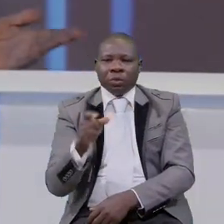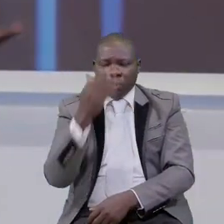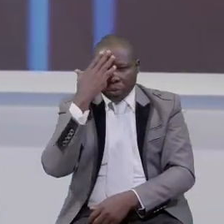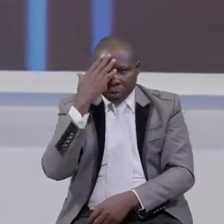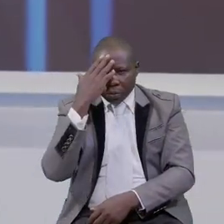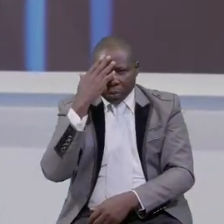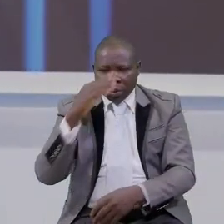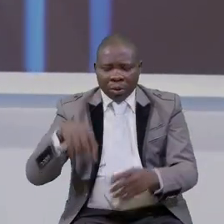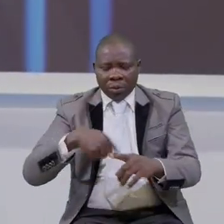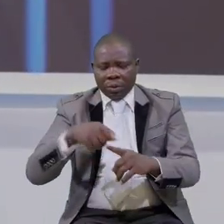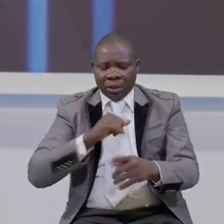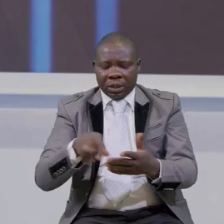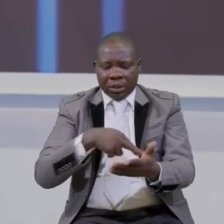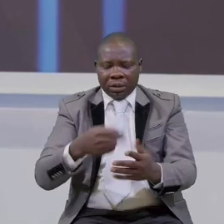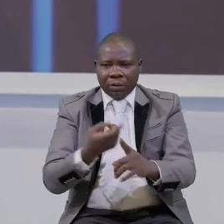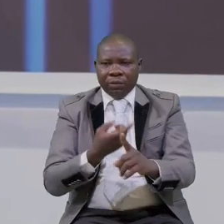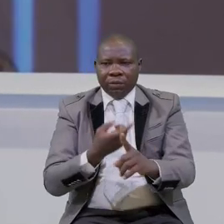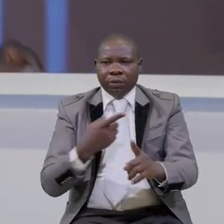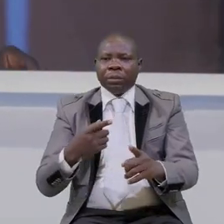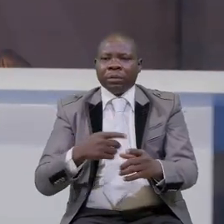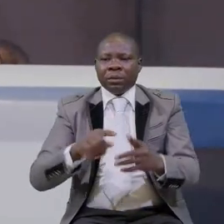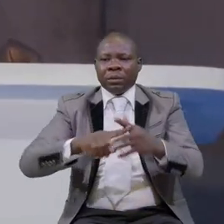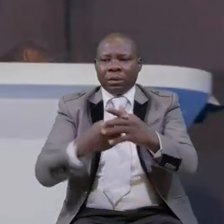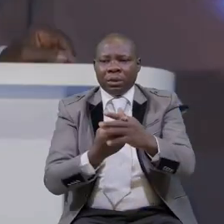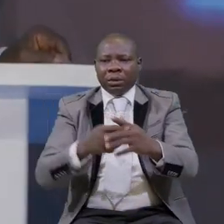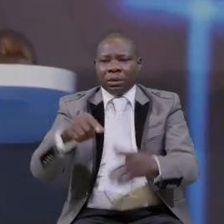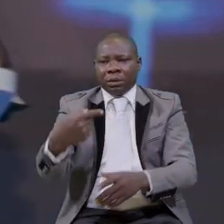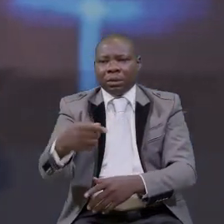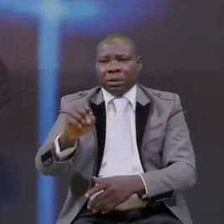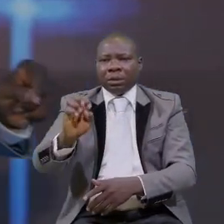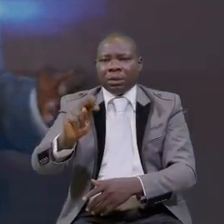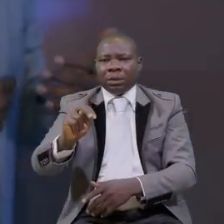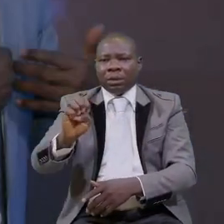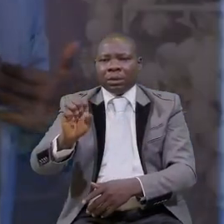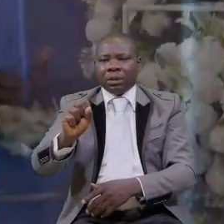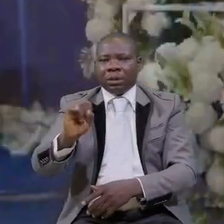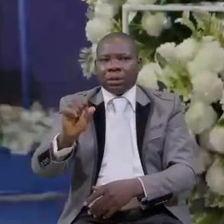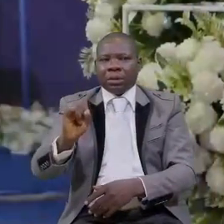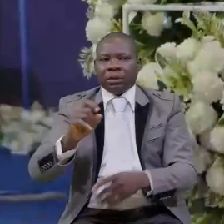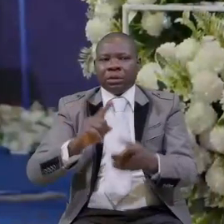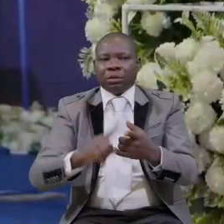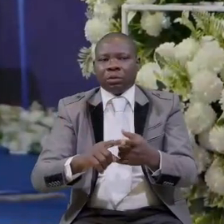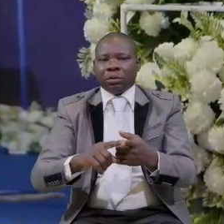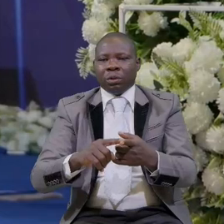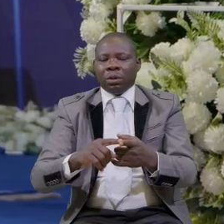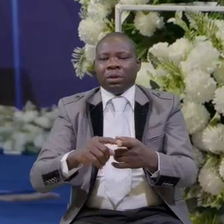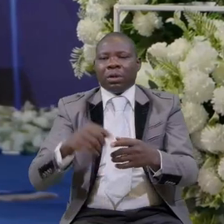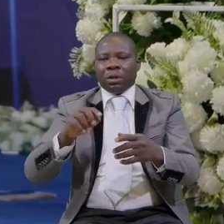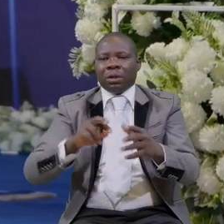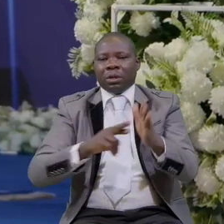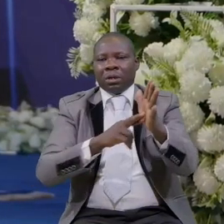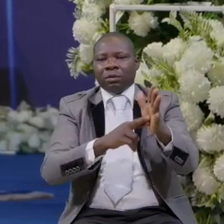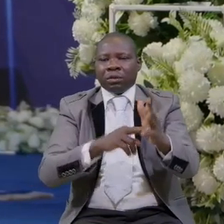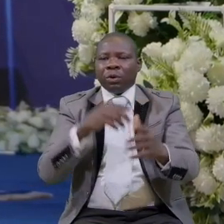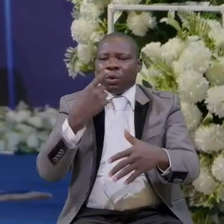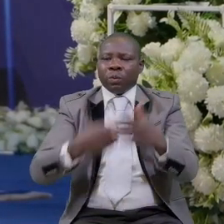Nous pouvons lire de Genèse à Apocalypse. Si ce que nous lisons n'est pas accompli dans nos cœurs, dans